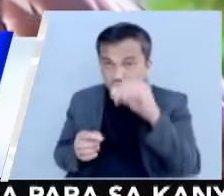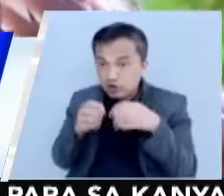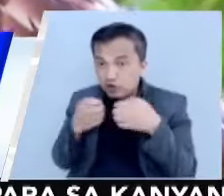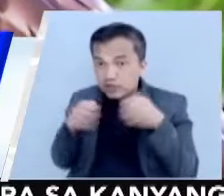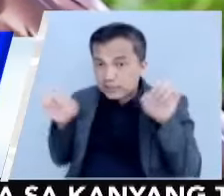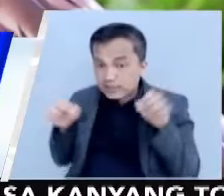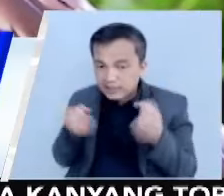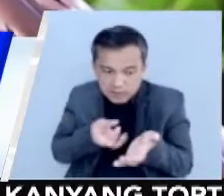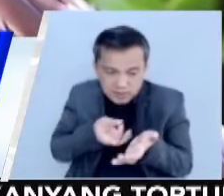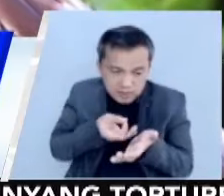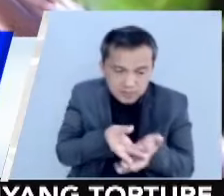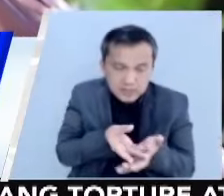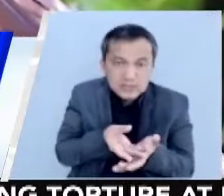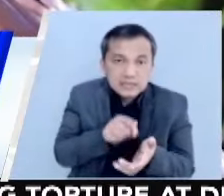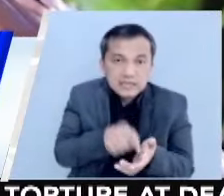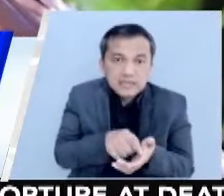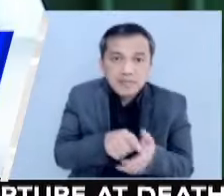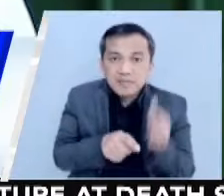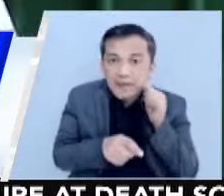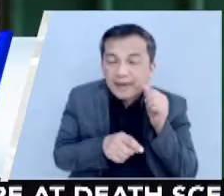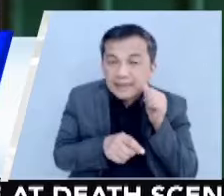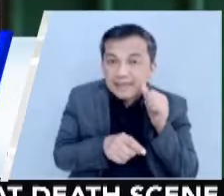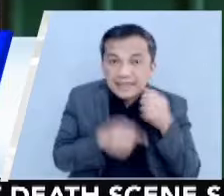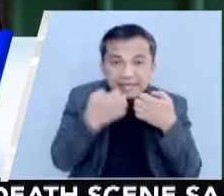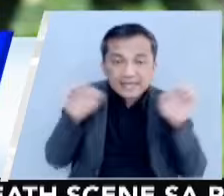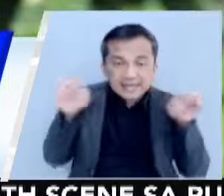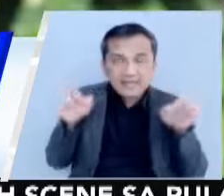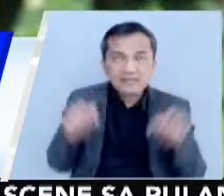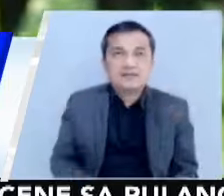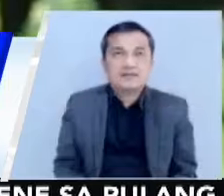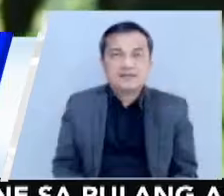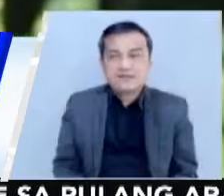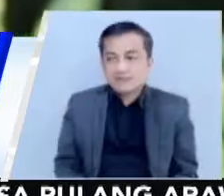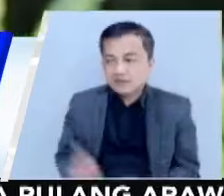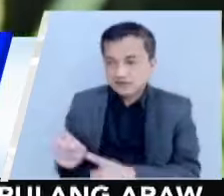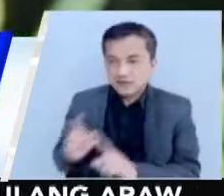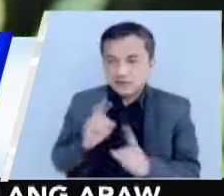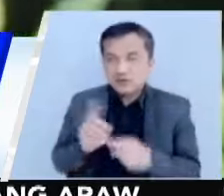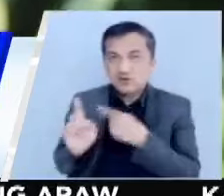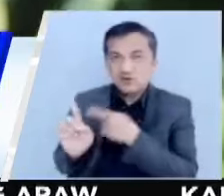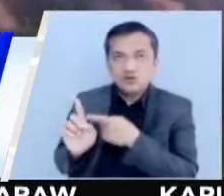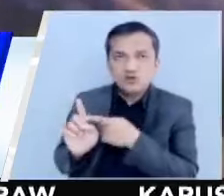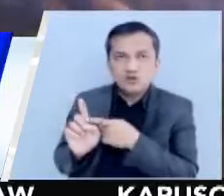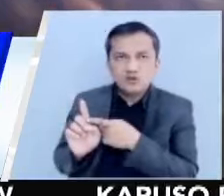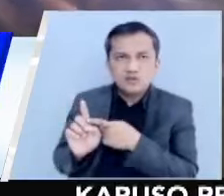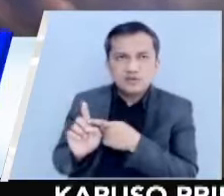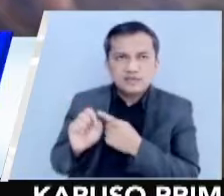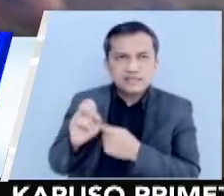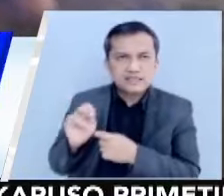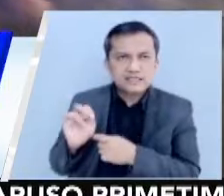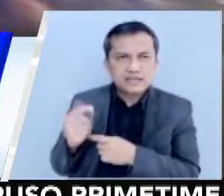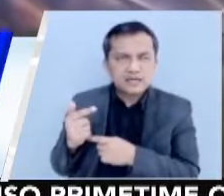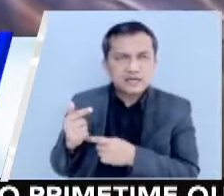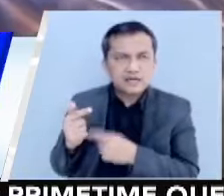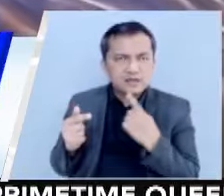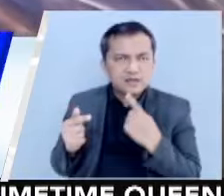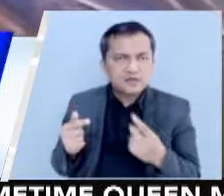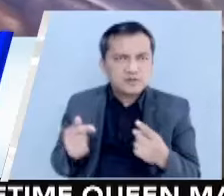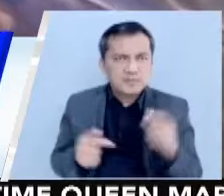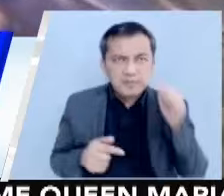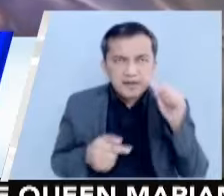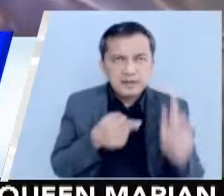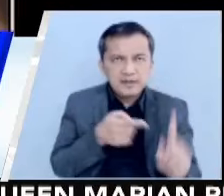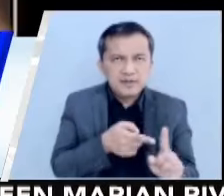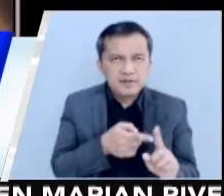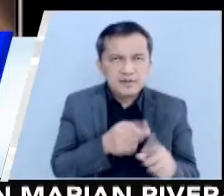reproductive tract ng isang babaeng Philippine Eagle. Ang sperm donor naman ay si Eagle Sinag at ang babae naman, ang pangalan niya